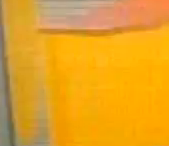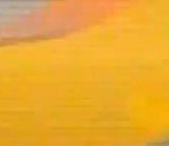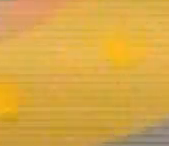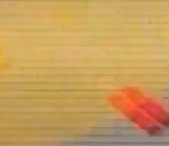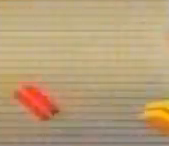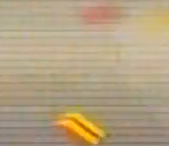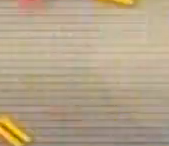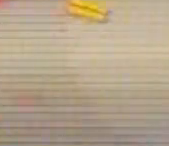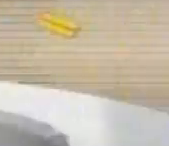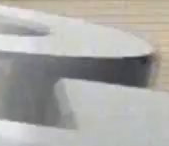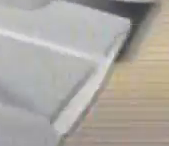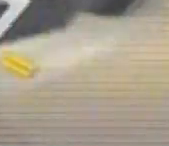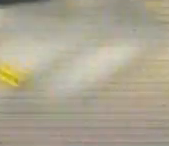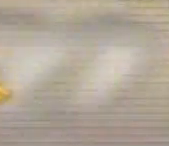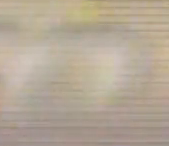Umetazama KTN leo.